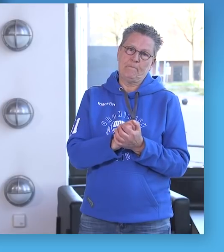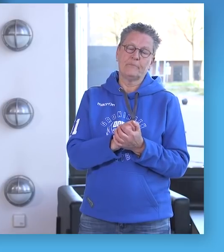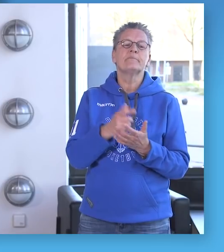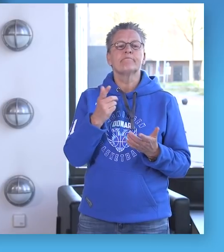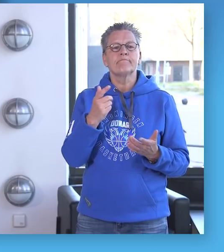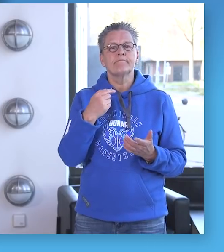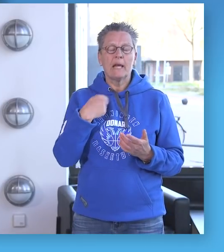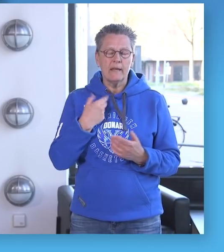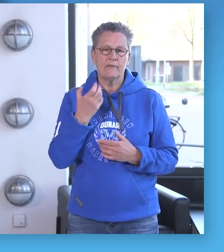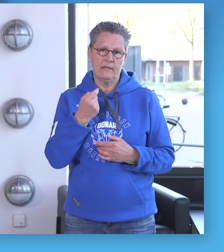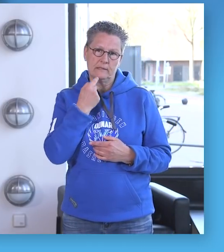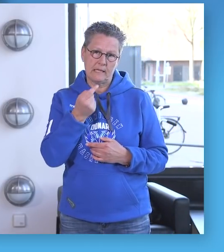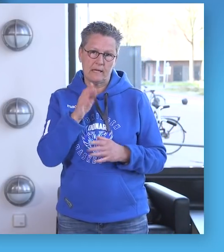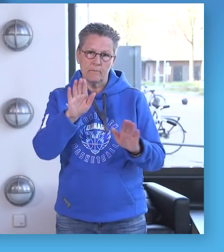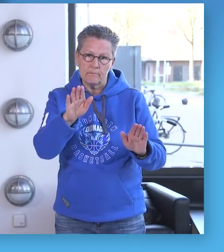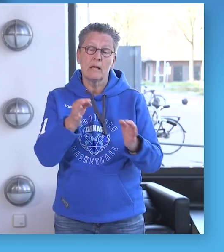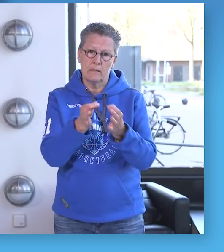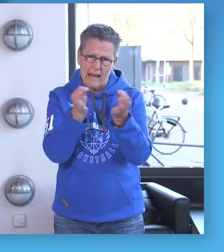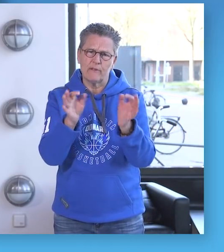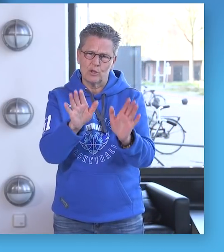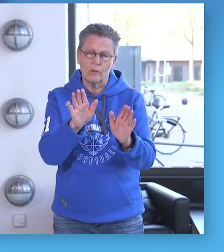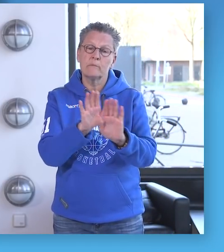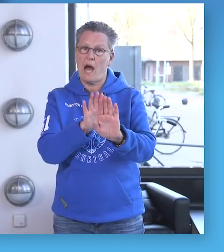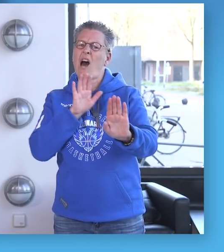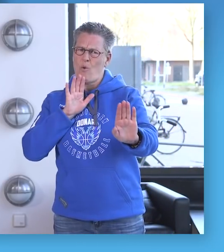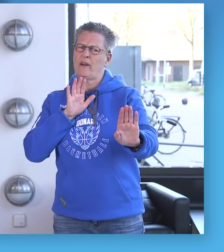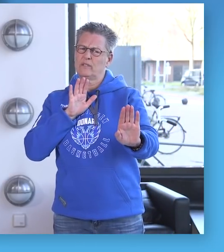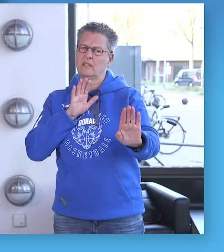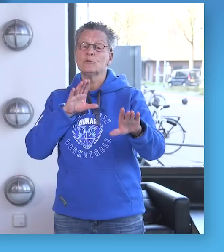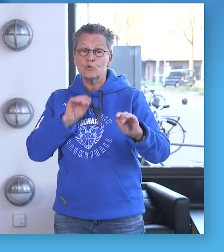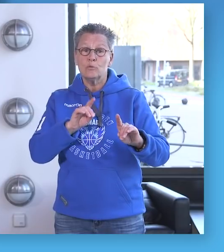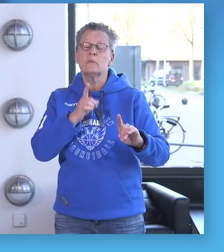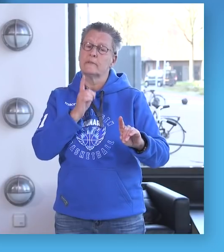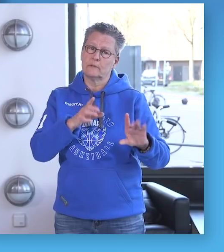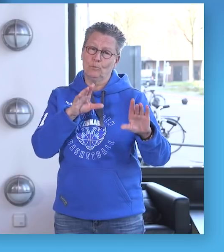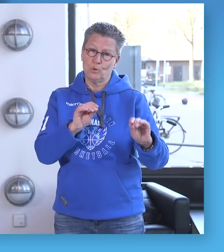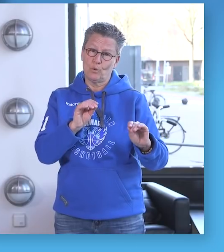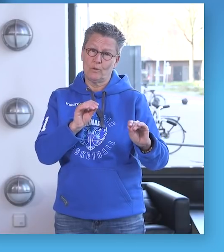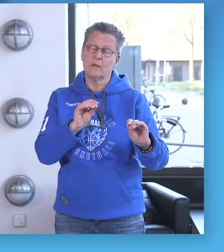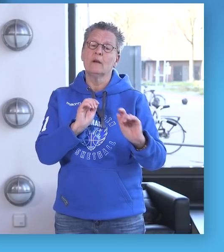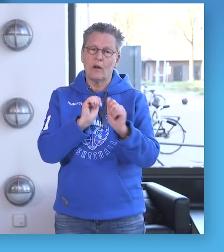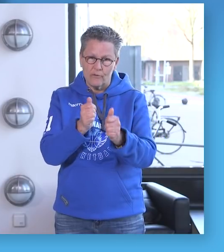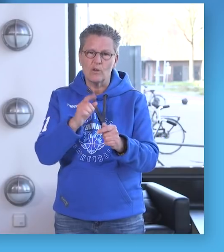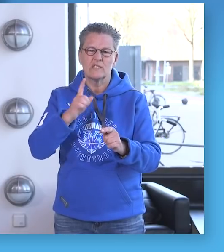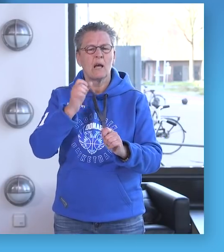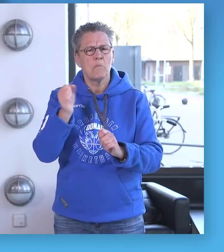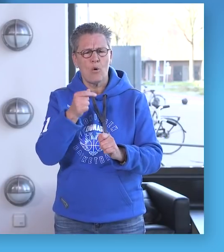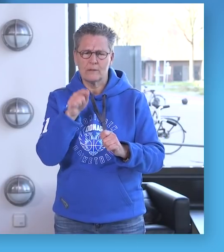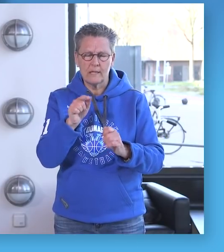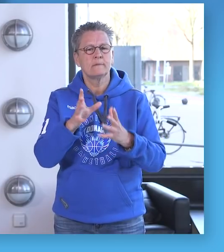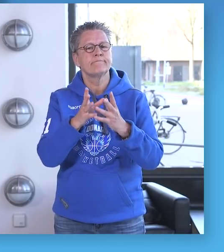vooral willen zeggen, blijf gezond, hou afstand. Doe wat we moeten doen om ervoor te zorgen dat dit zo snel mogelijk voorbij